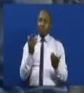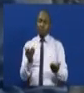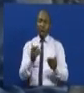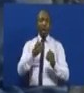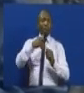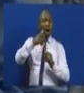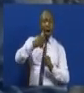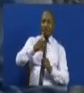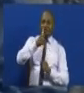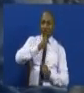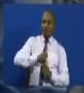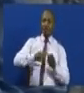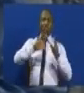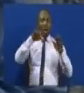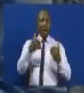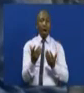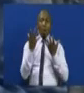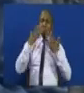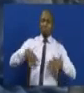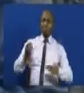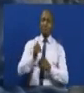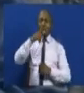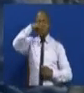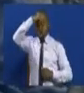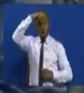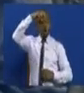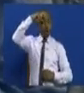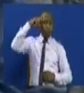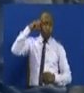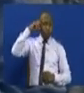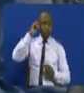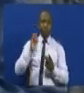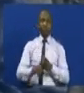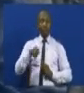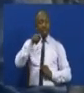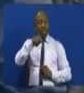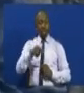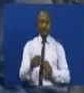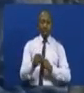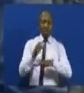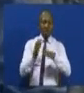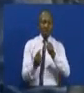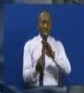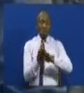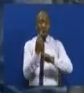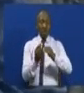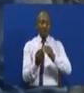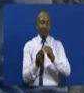mafuta, alafu mwili unapata joto katika kujifukiza, vile vinyweleo vya mwili